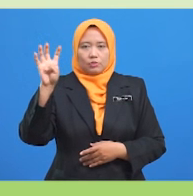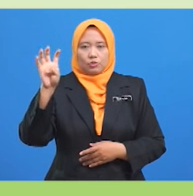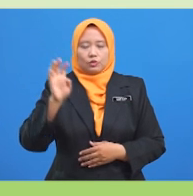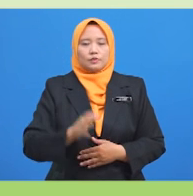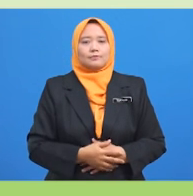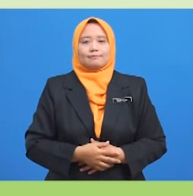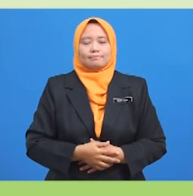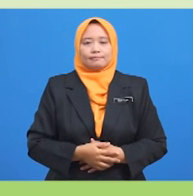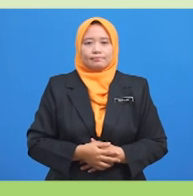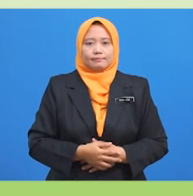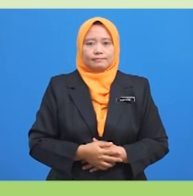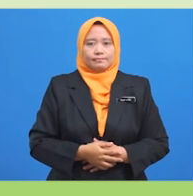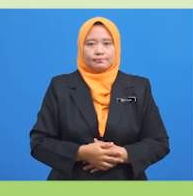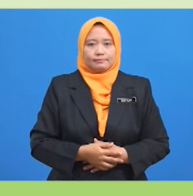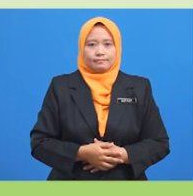RM49.40 seunit.